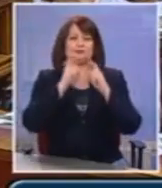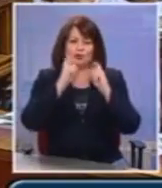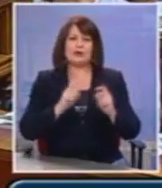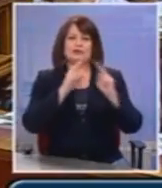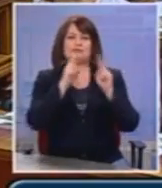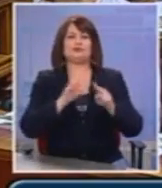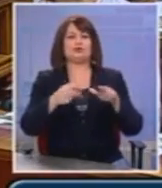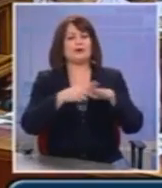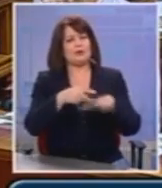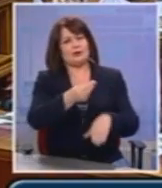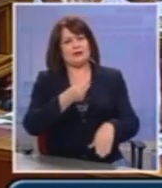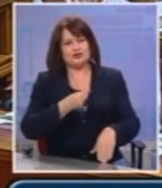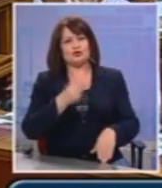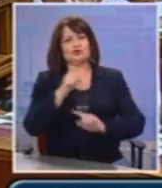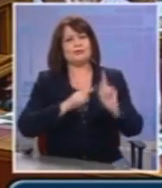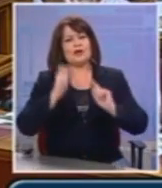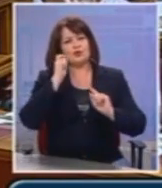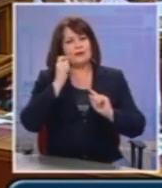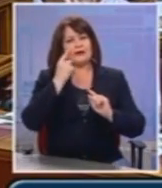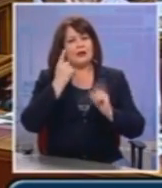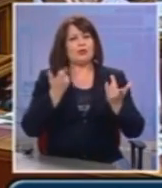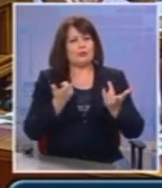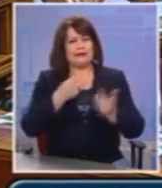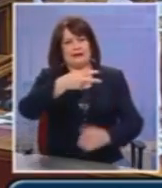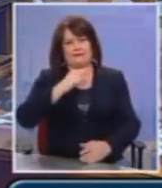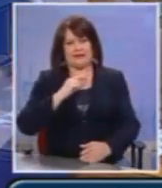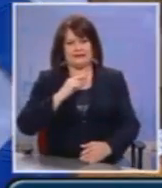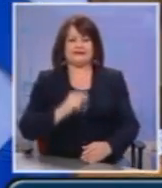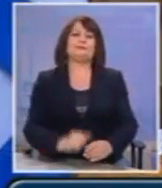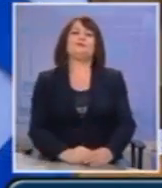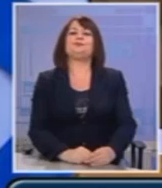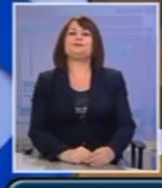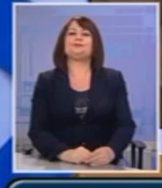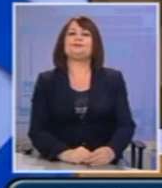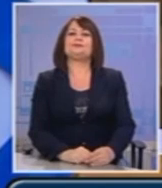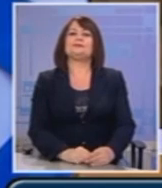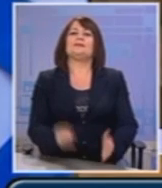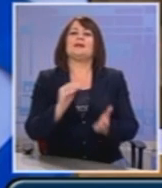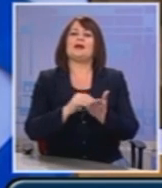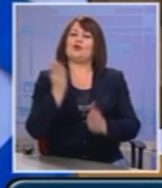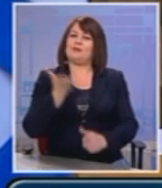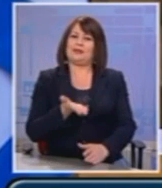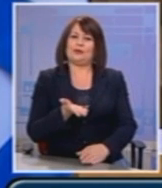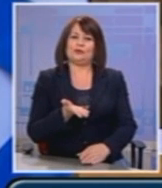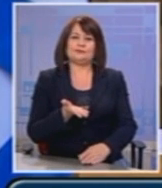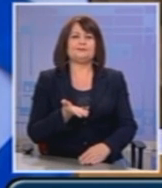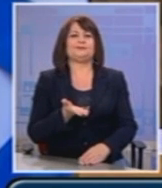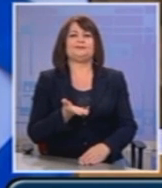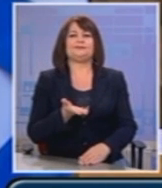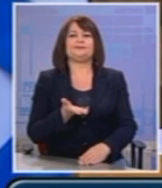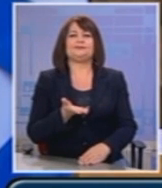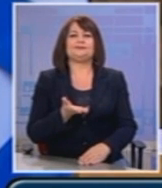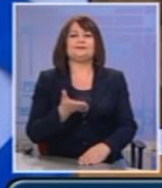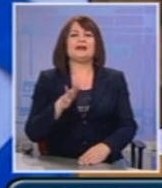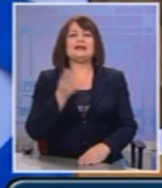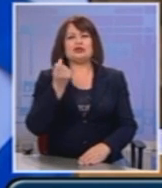διεθνούς οργανισμού για να μας απαντήσει είναι επίσης παρόν ίσως τώρα